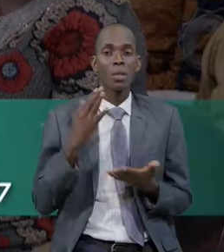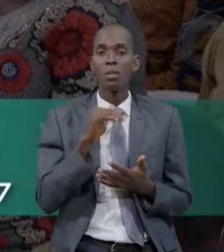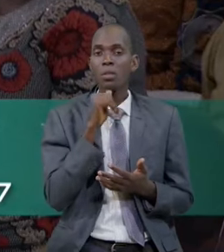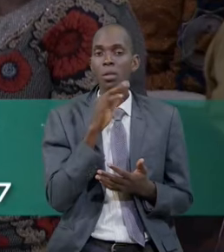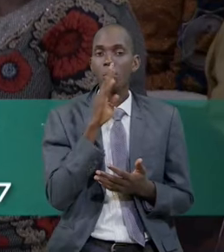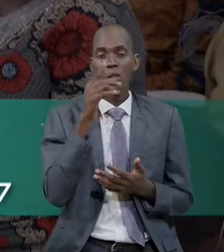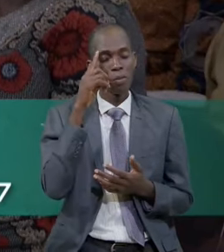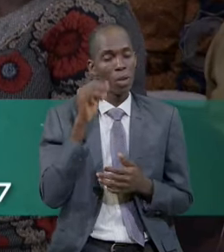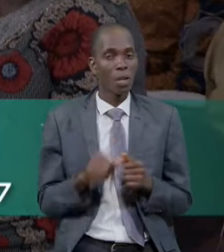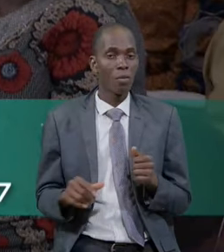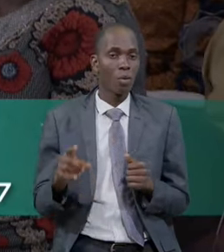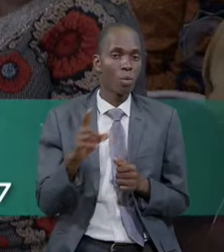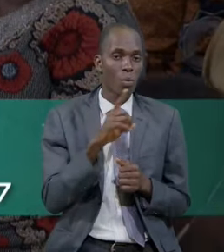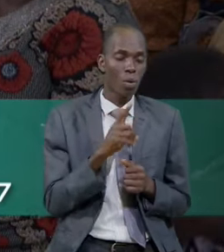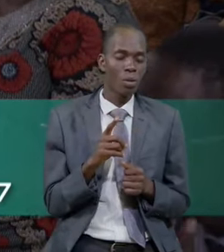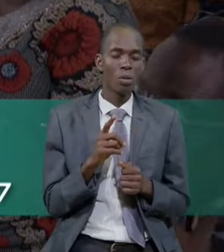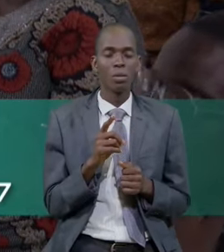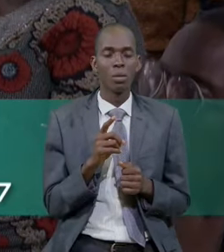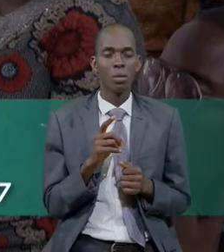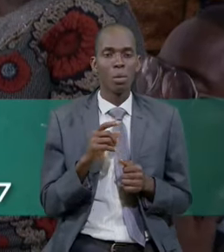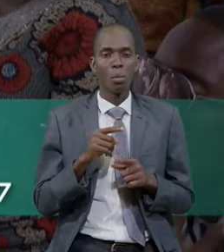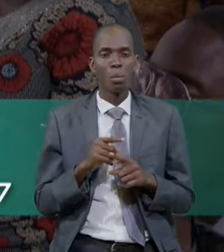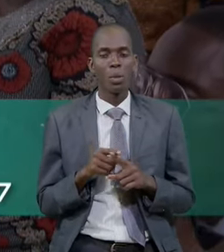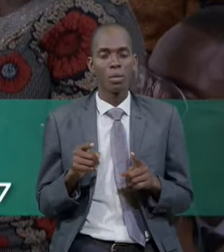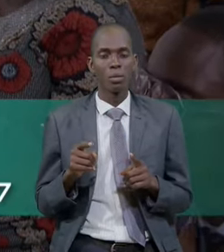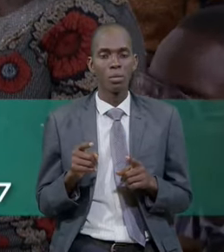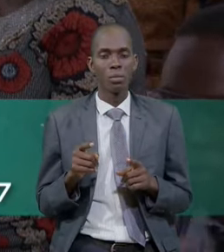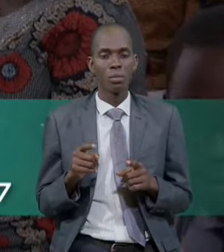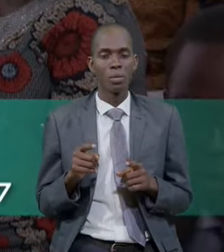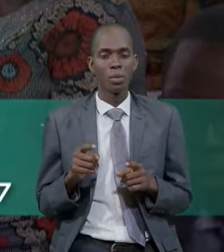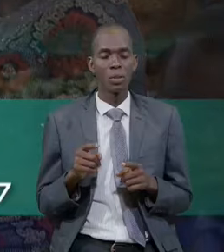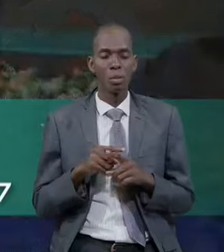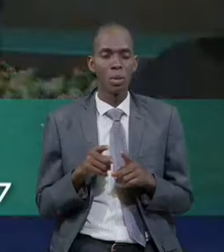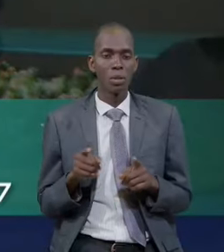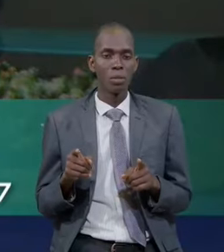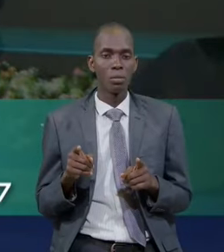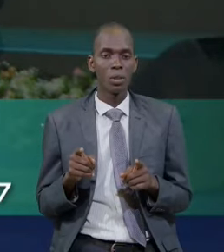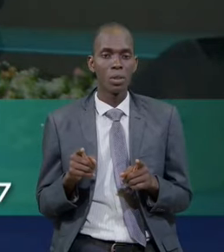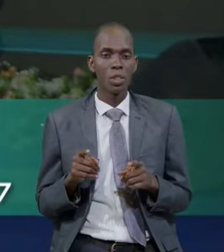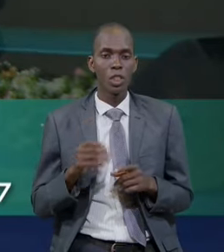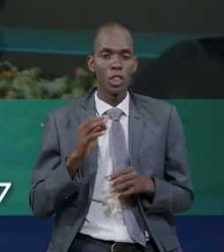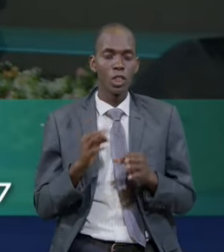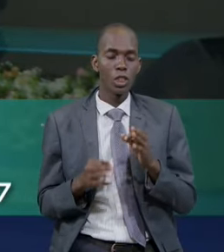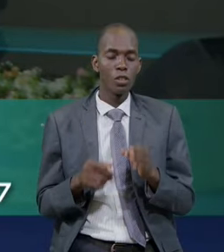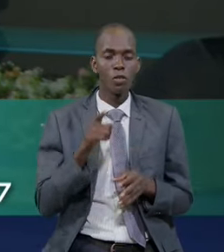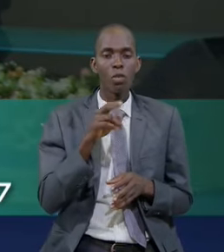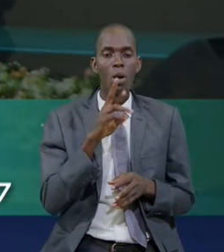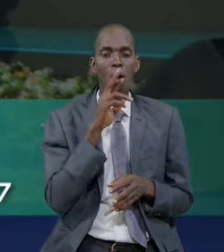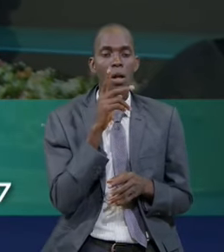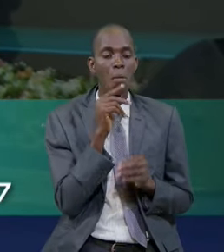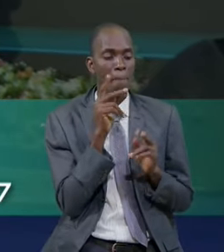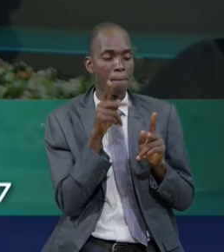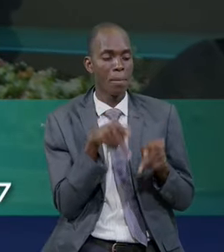le monde peut ne pas y entrer. Mais si c'est toi l'homme, tu es la